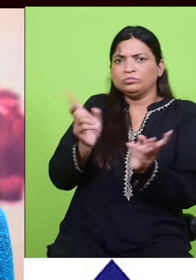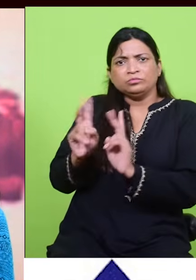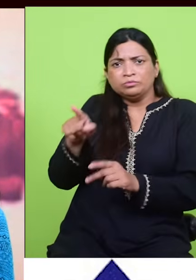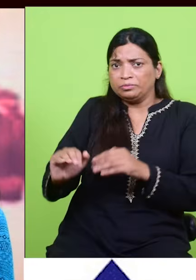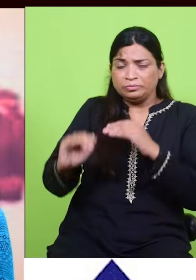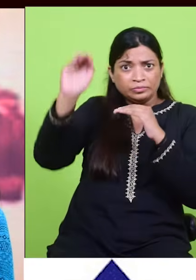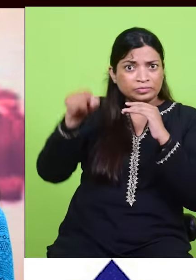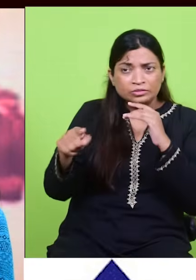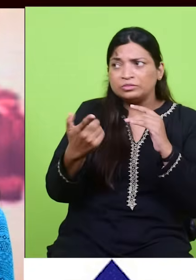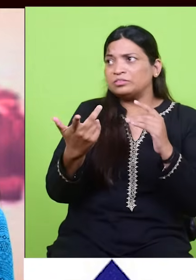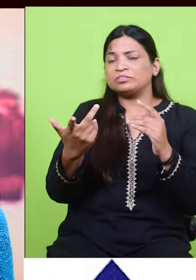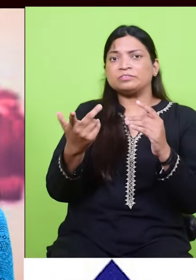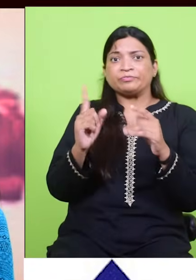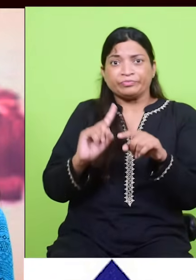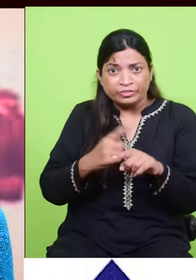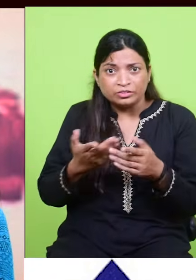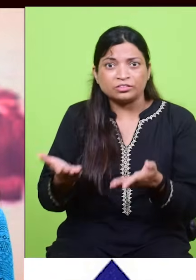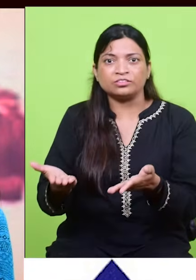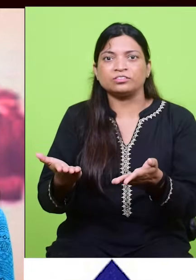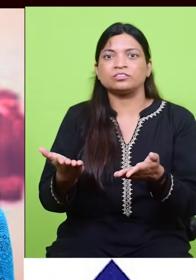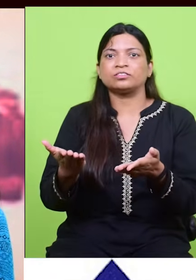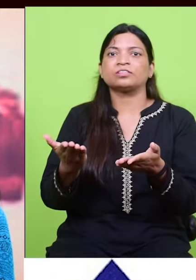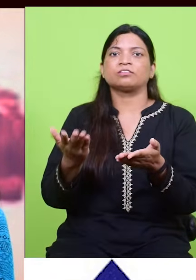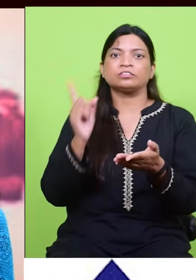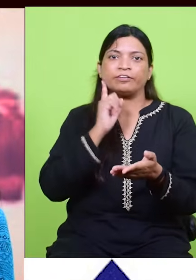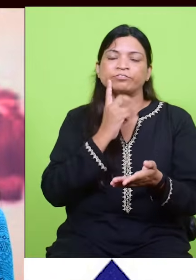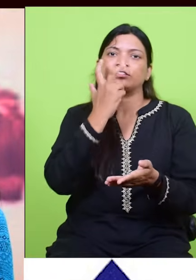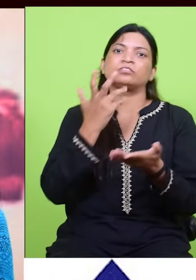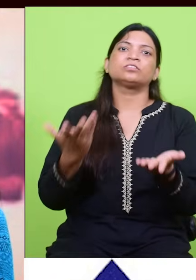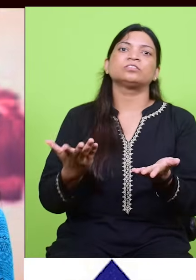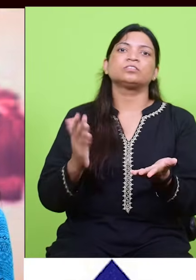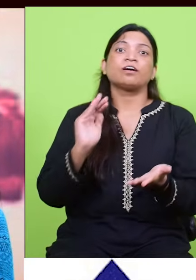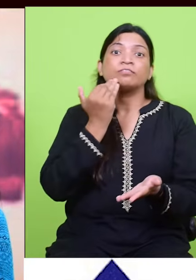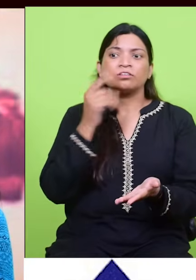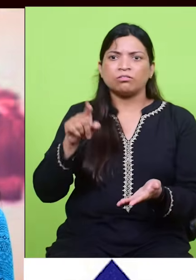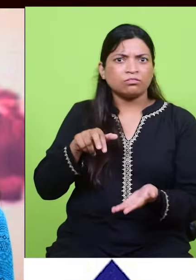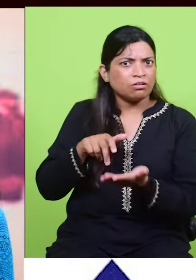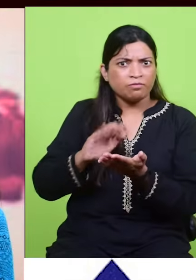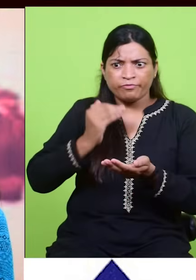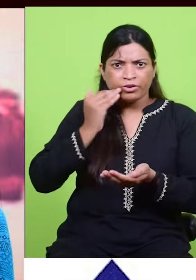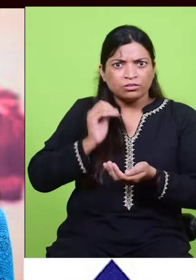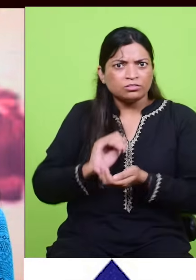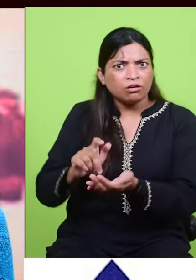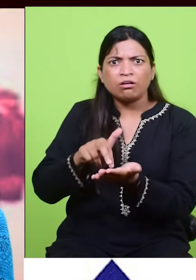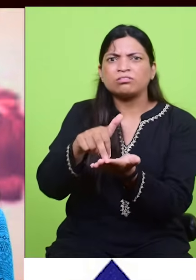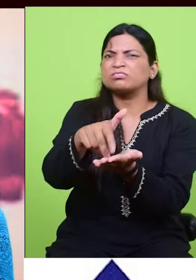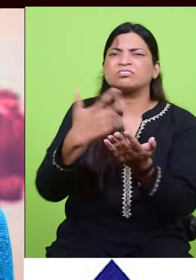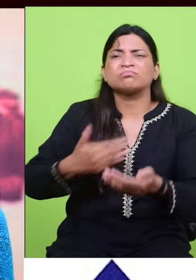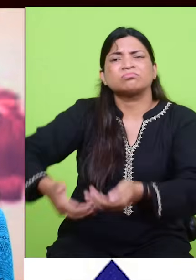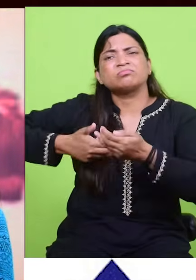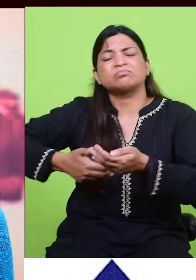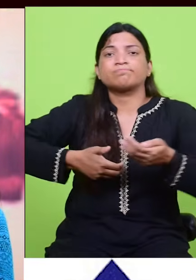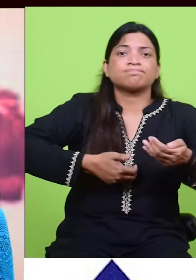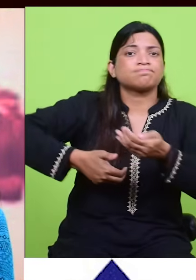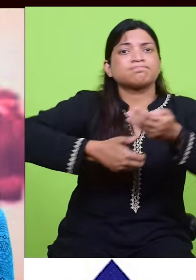साथ हमको लगता कि कंपेयर कर, दूसरों को देखते थे हम कभी हमारी बेटी भी ऐसे चलेगी, ऐसे स्कूल, वो चलती भी नहीं थी। 8 साल